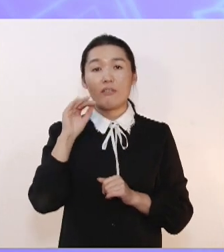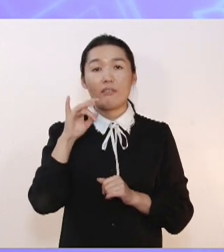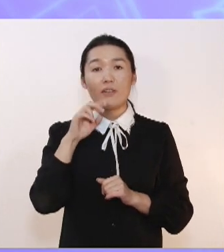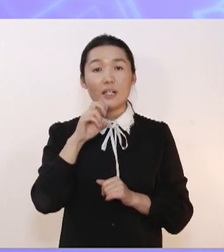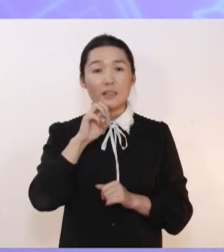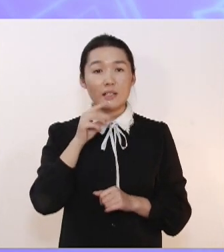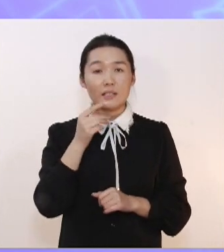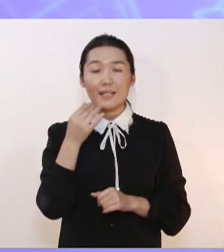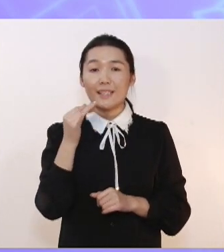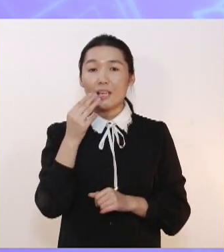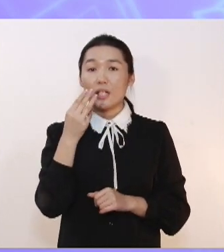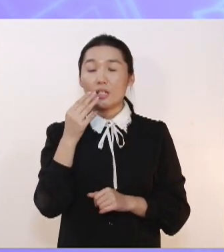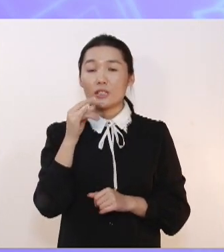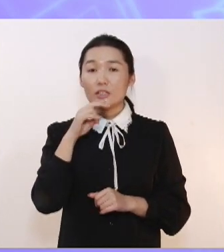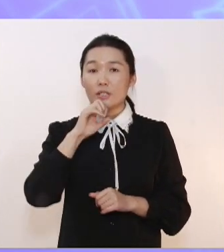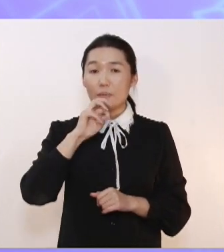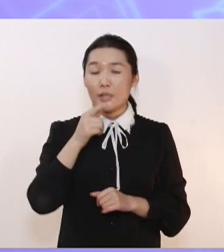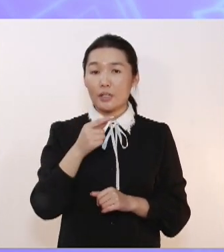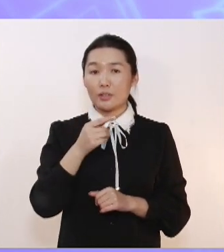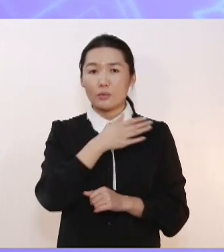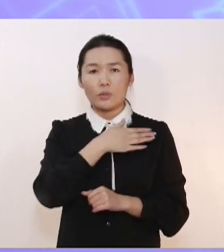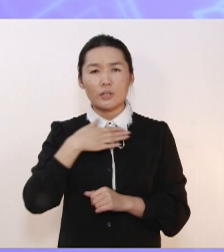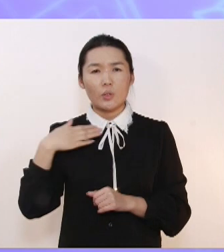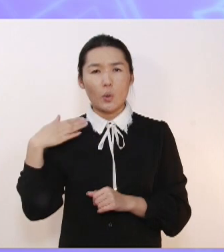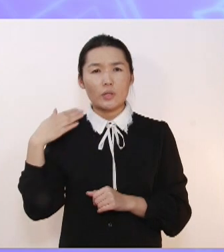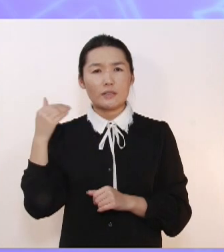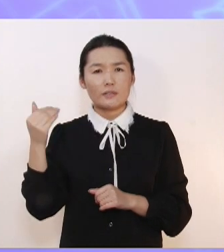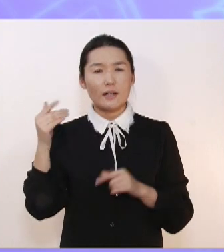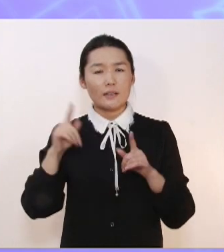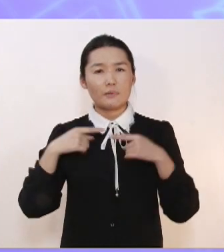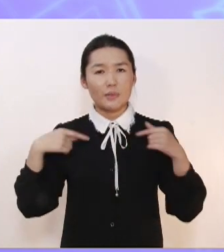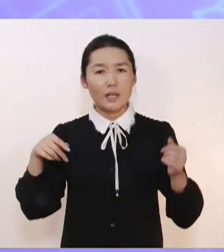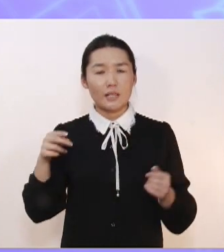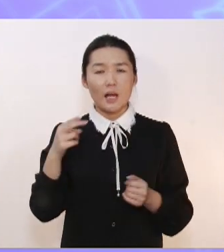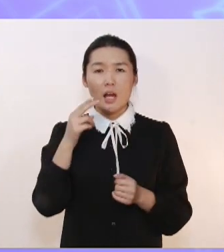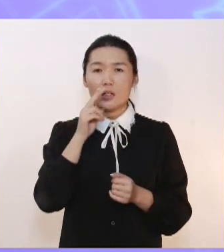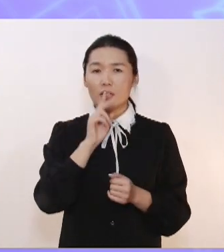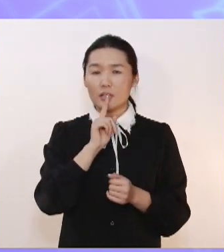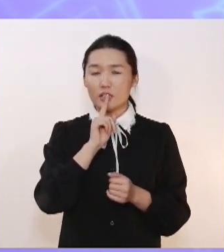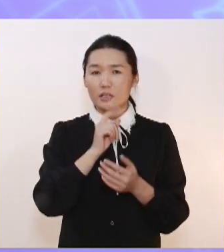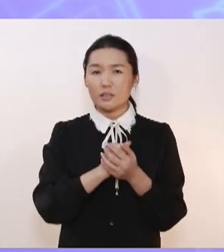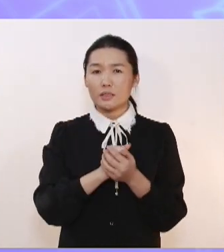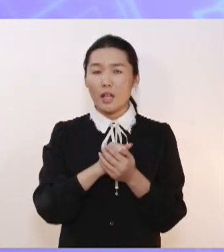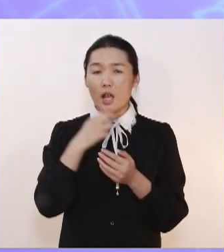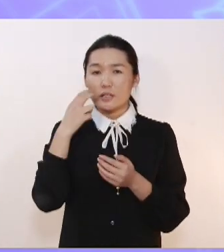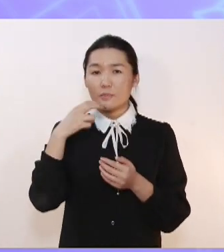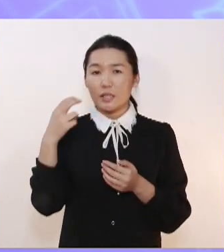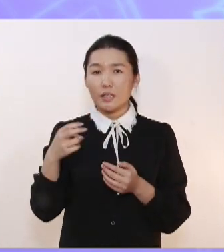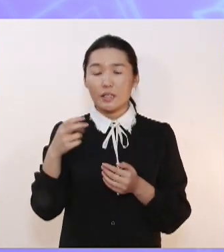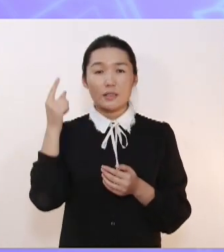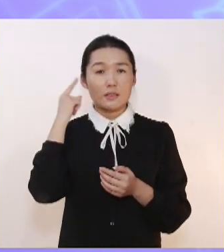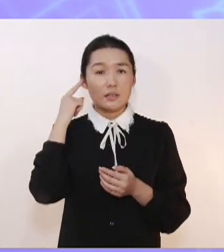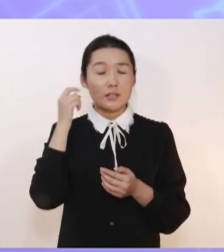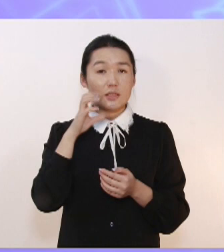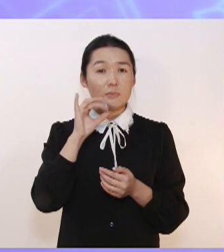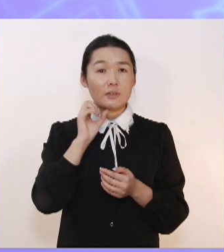шипеть. Но не хочется им петь. С-с-с. Змеиный слышен свист. Ш-ш-ш.